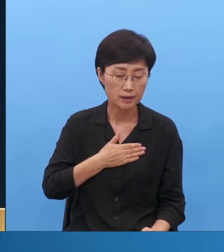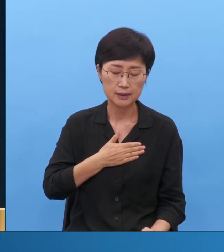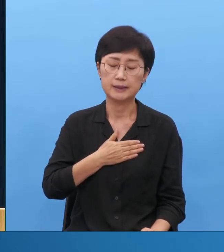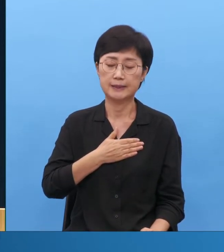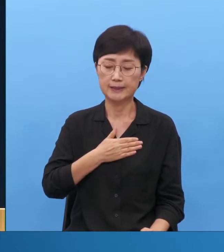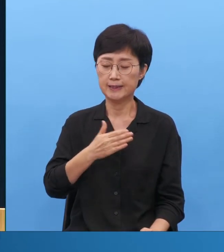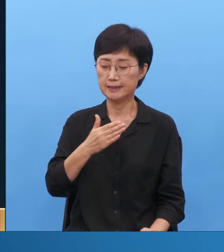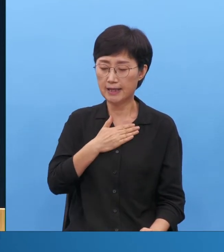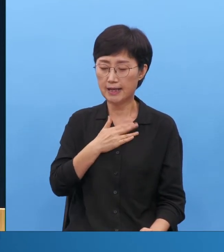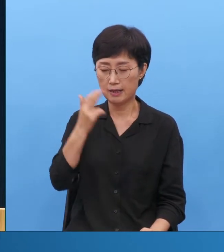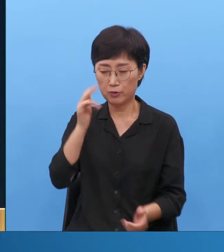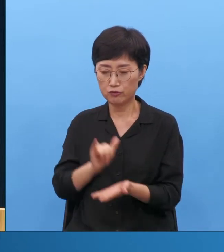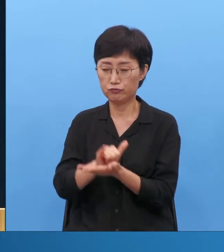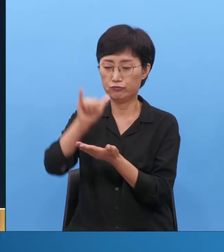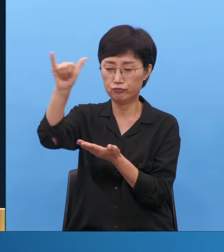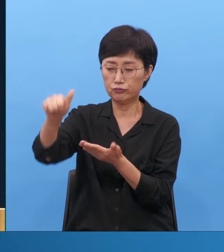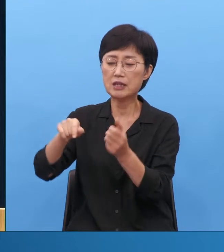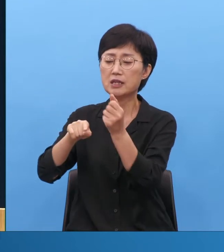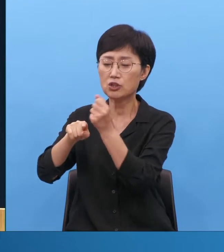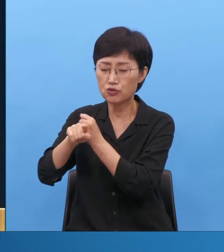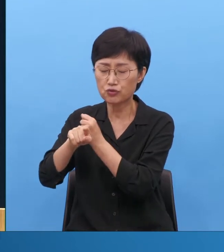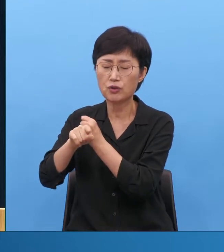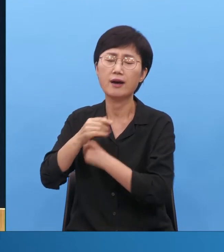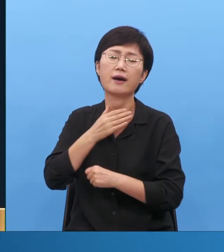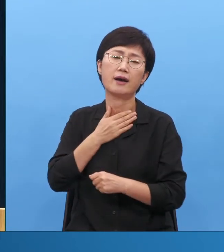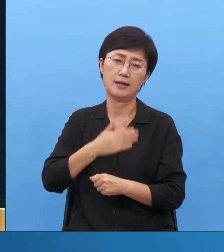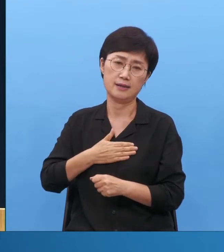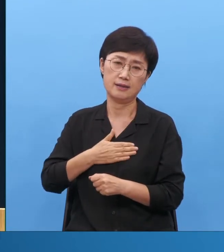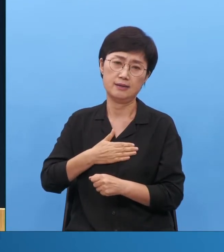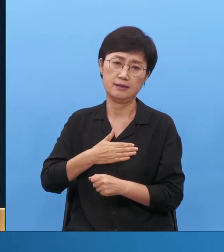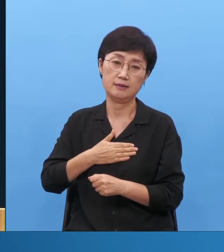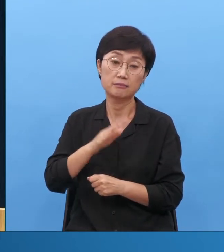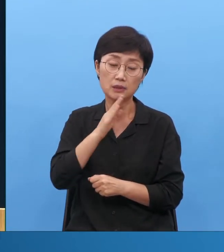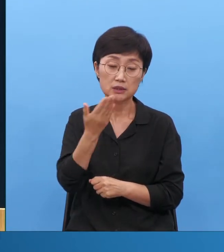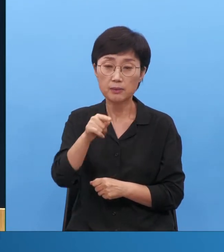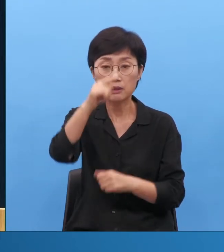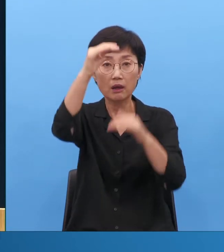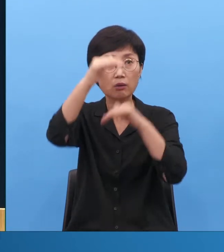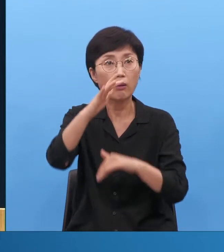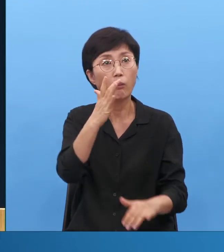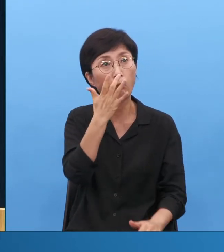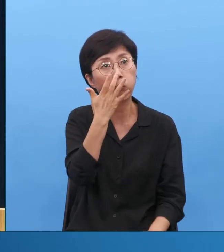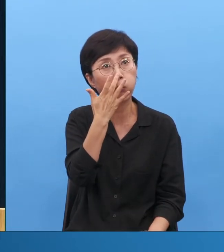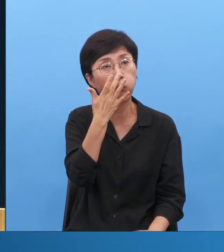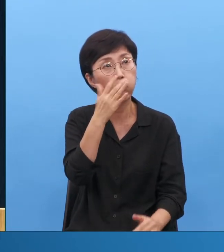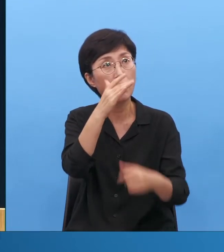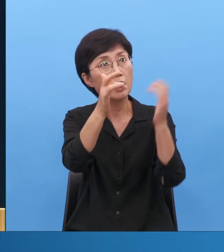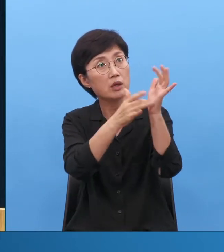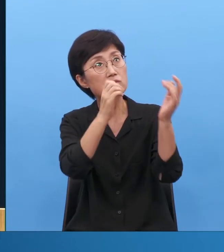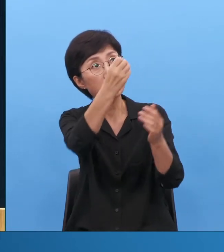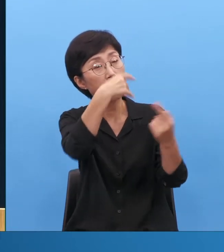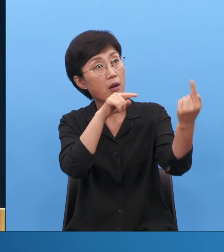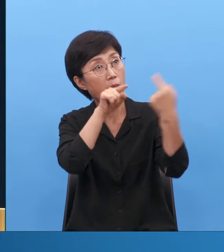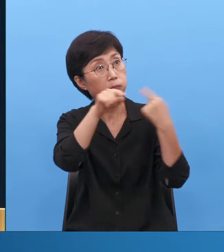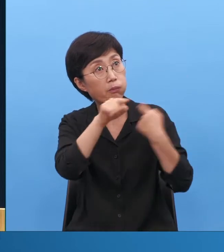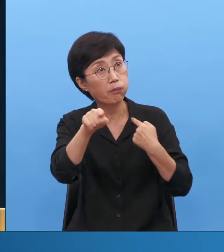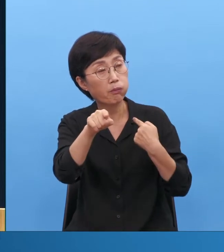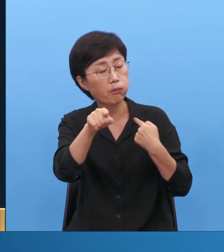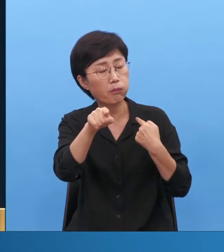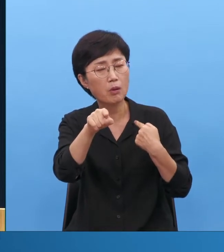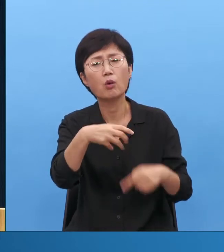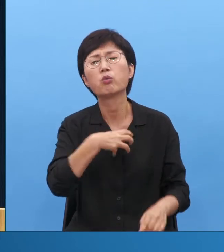이거 모르는 사람은 큰일 납니다. Those who are cognizant of this have a reason to live in America. Those who do not know this, you're facing a very